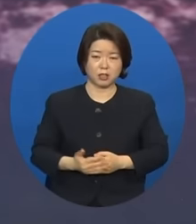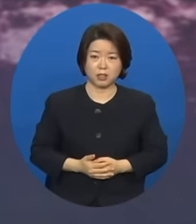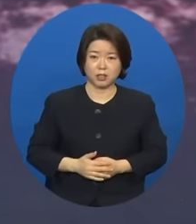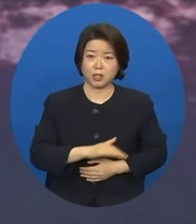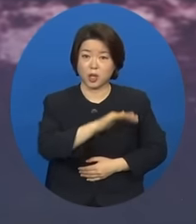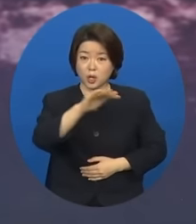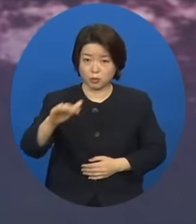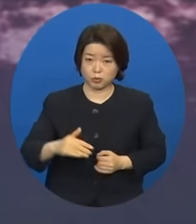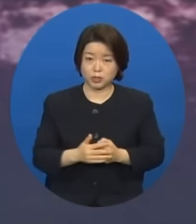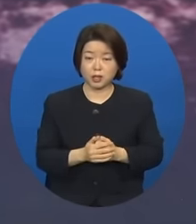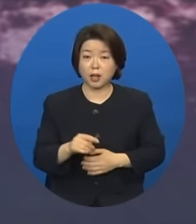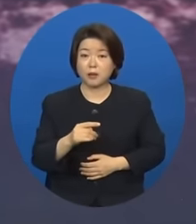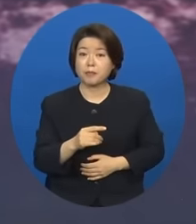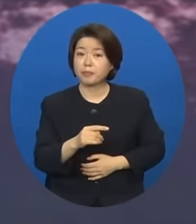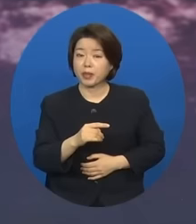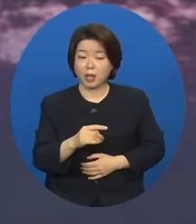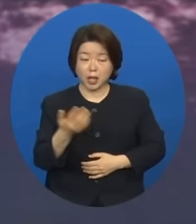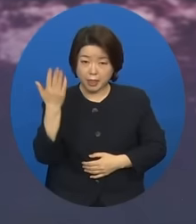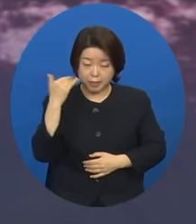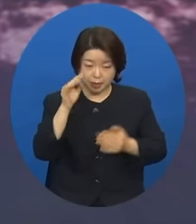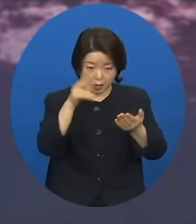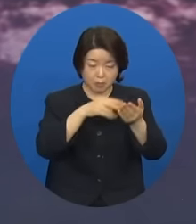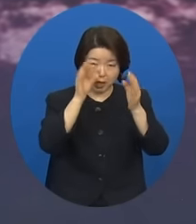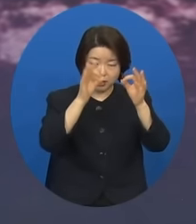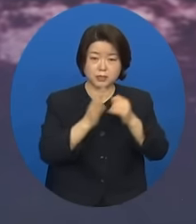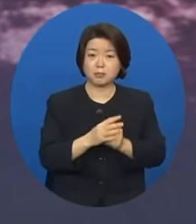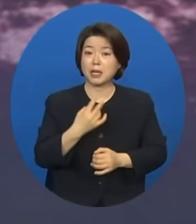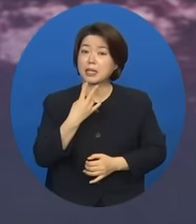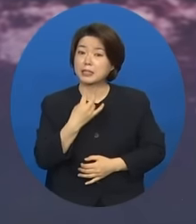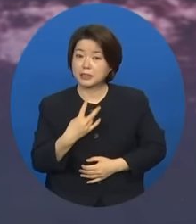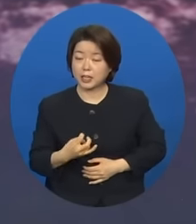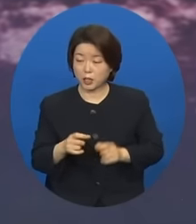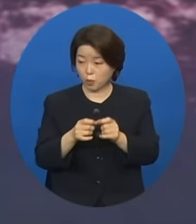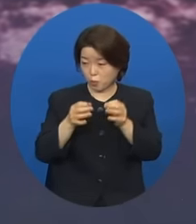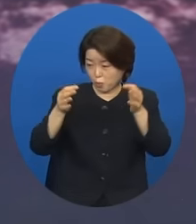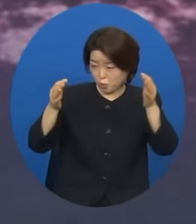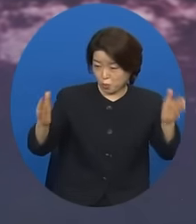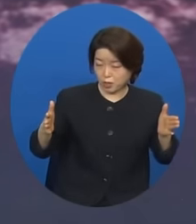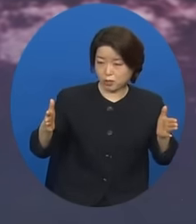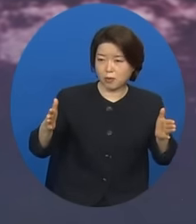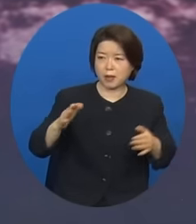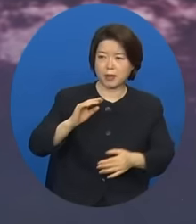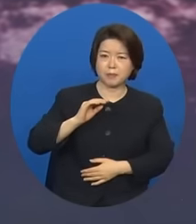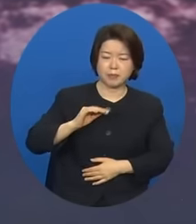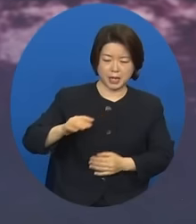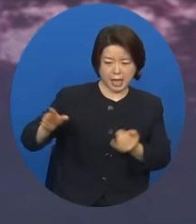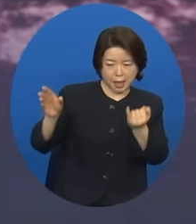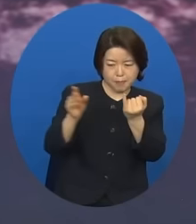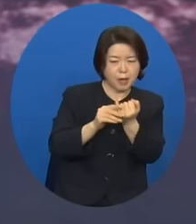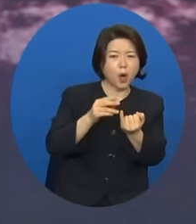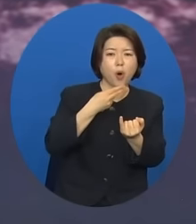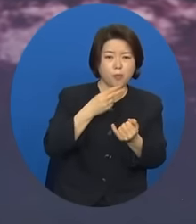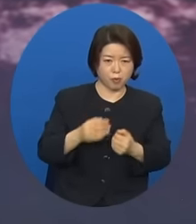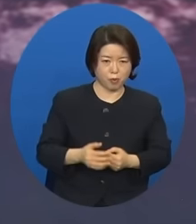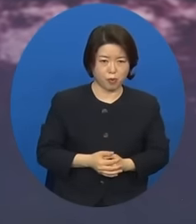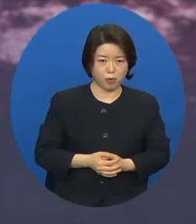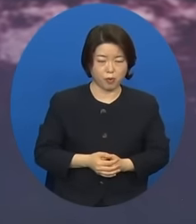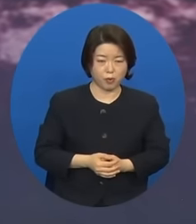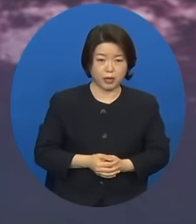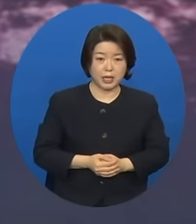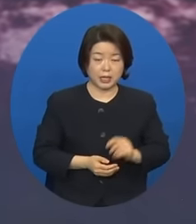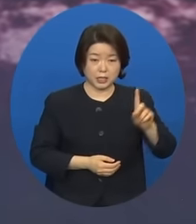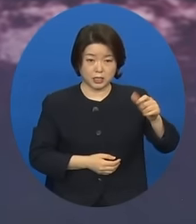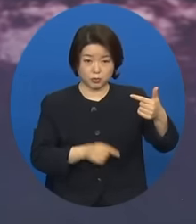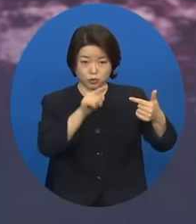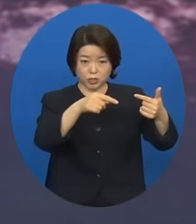사례가 오랫동안 임신을 못 합니다 그 그녀가 어떻게 얘기하는지 여러분 기억나세요 창세기 16장 2절에 사례가 아브라함에게